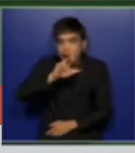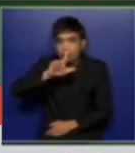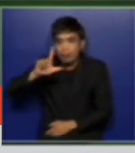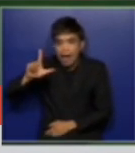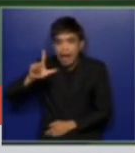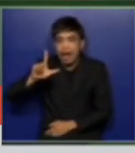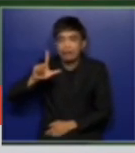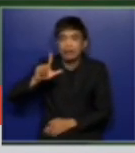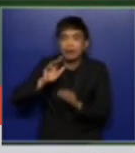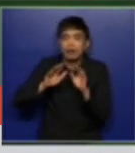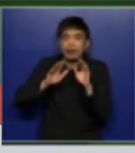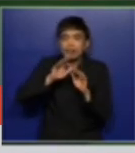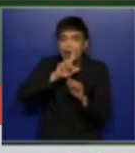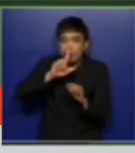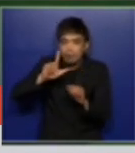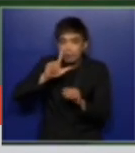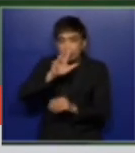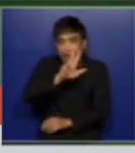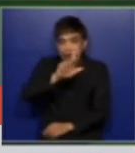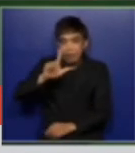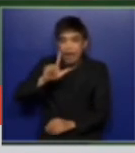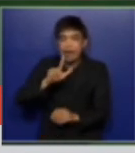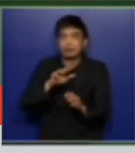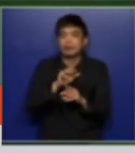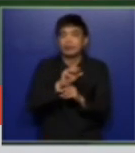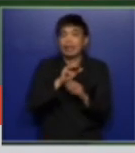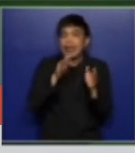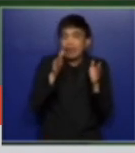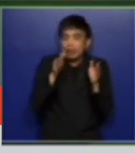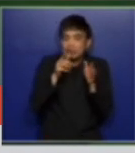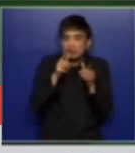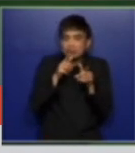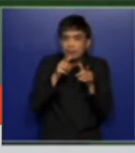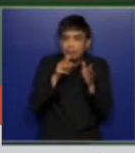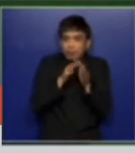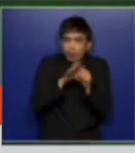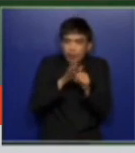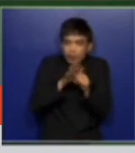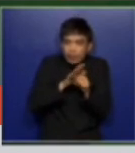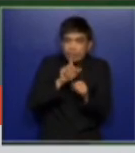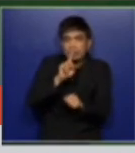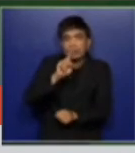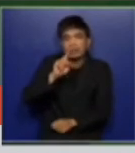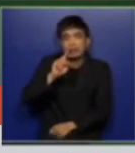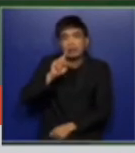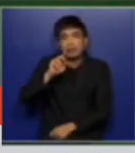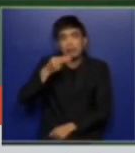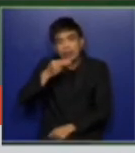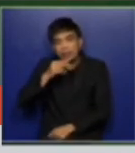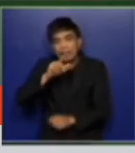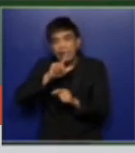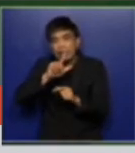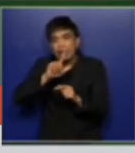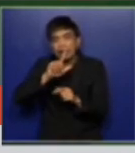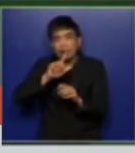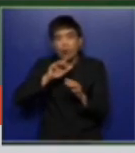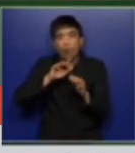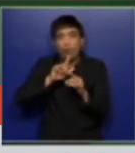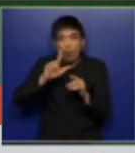14,000 รายสไลด์ที่4อัตราการจ้างงานของ SME มีการจ้างง